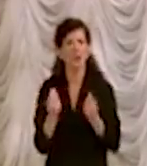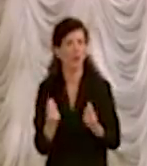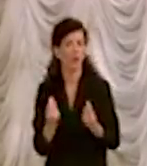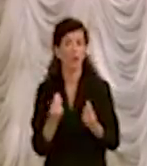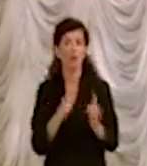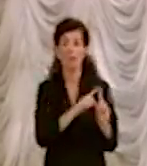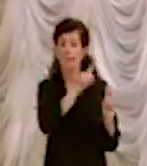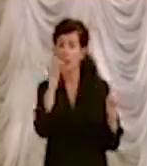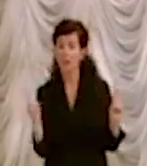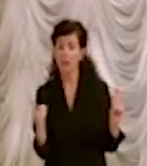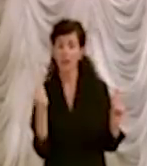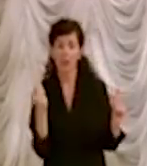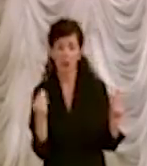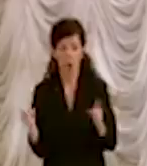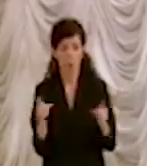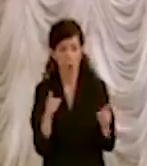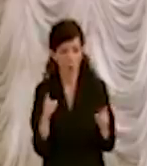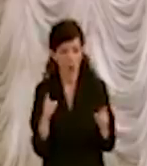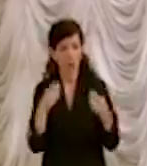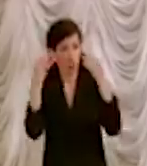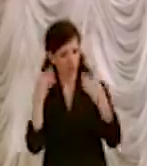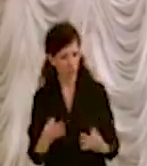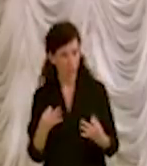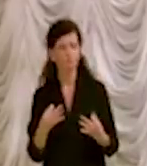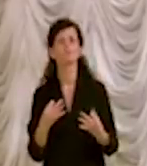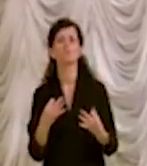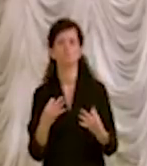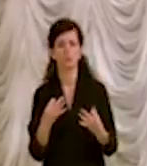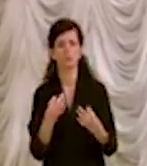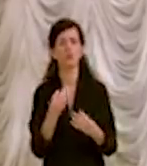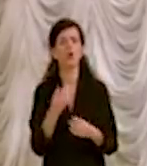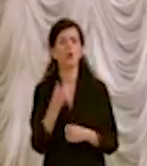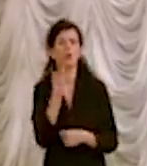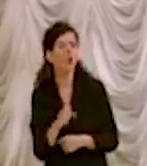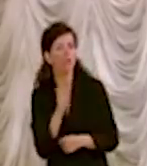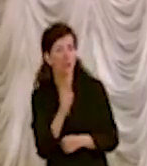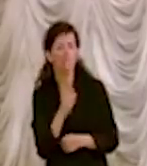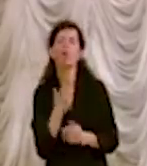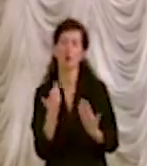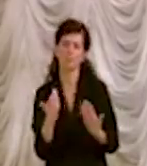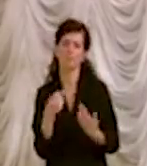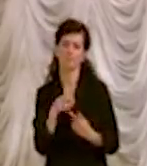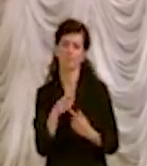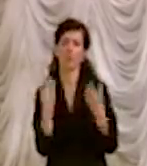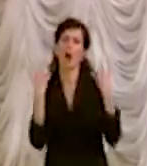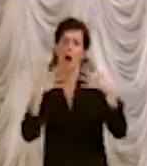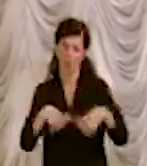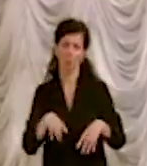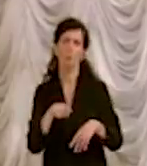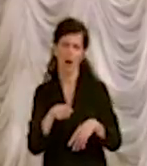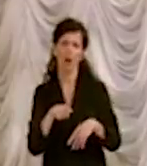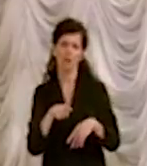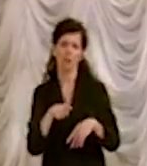ci saranno delle ragioni che devono giustificare lo spostamento, automaticamente si conserverà il